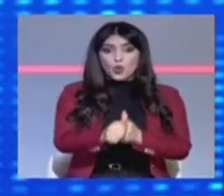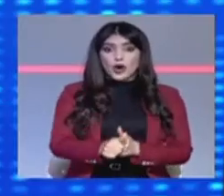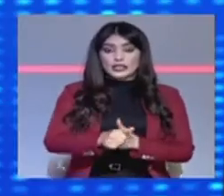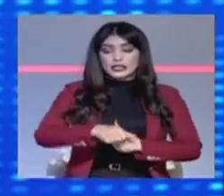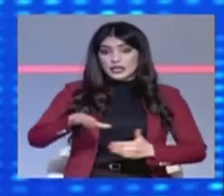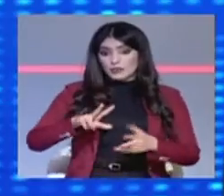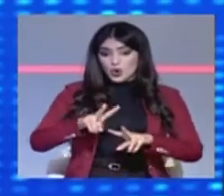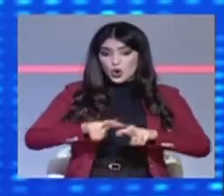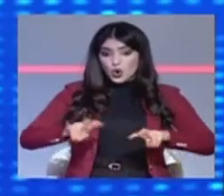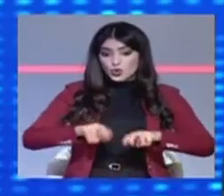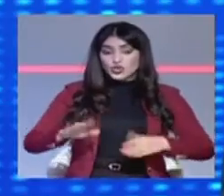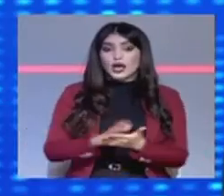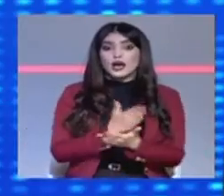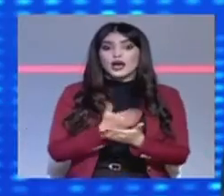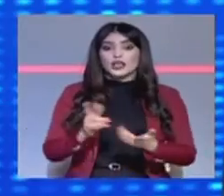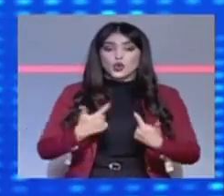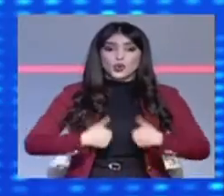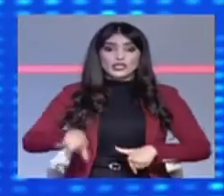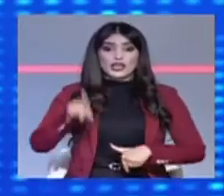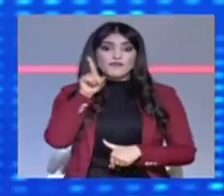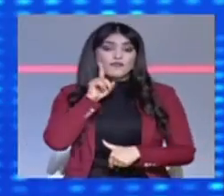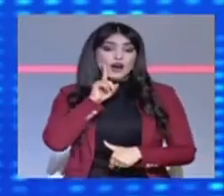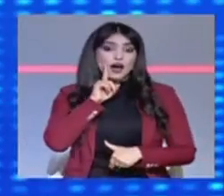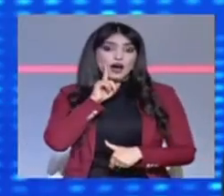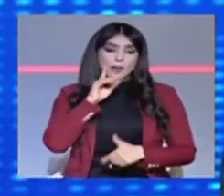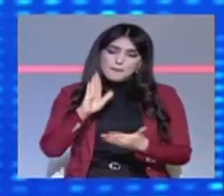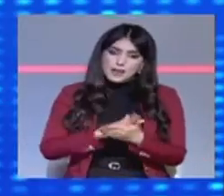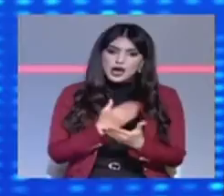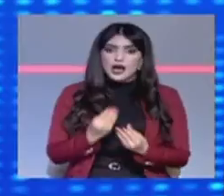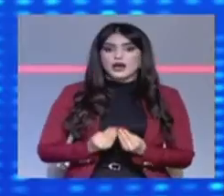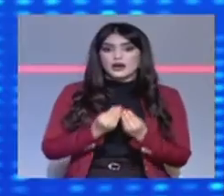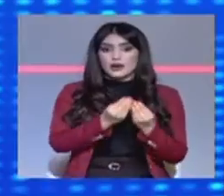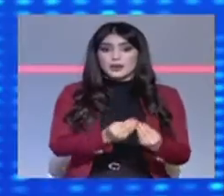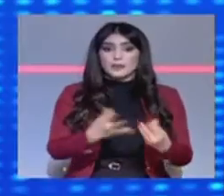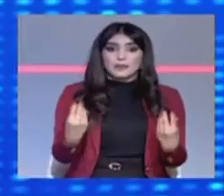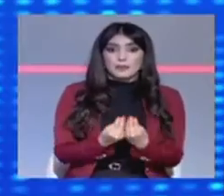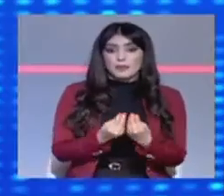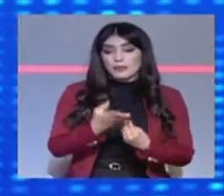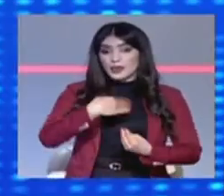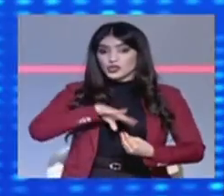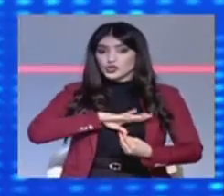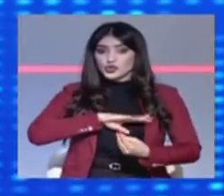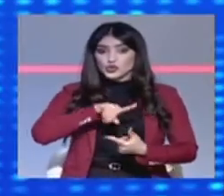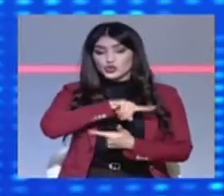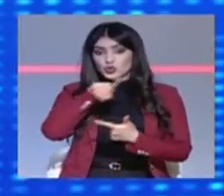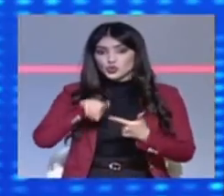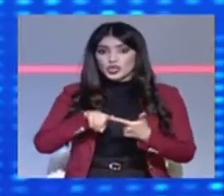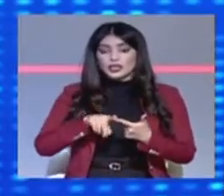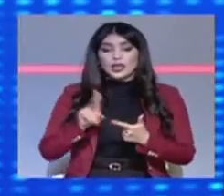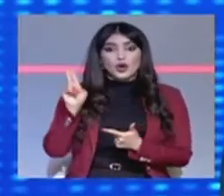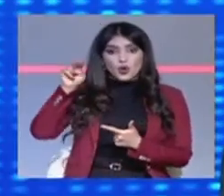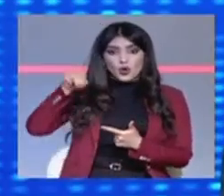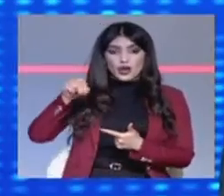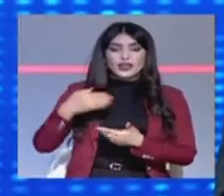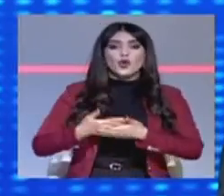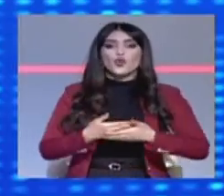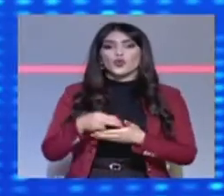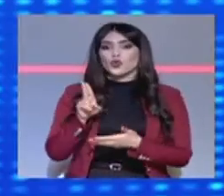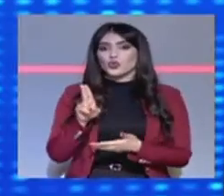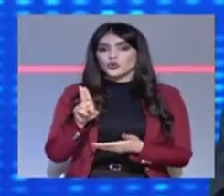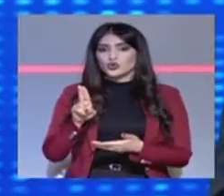الدراسه التي اعدتها وزاره المراه والاسره وكبار السن بالتعاون مع مكتب منظمه الامم المتحده للطفوله